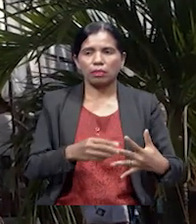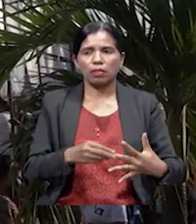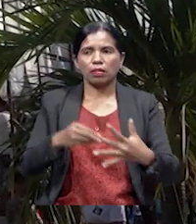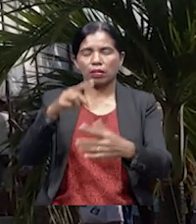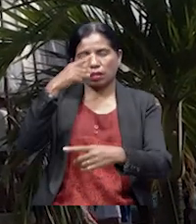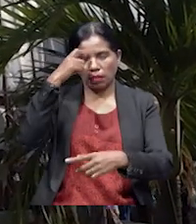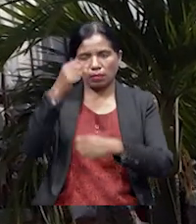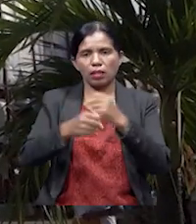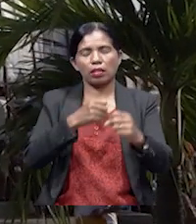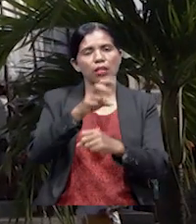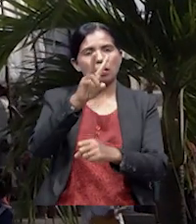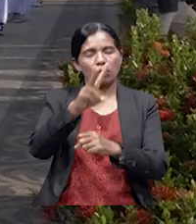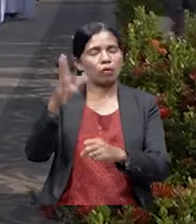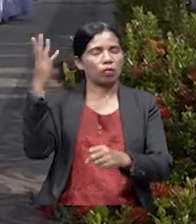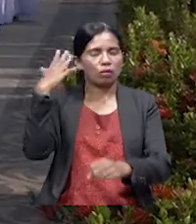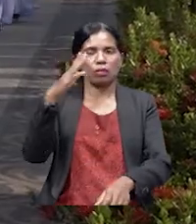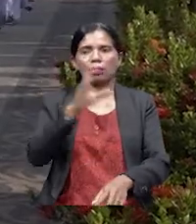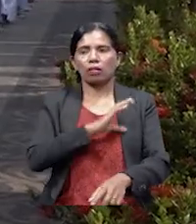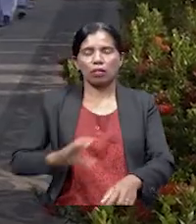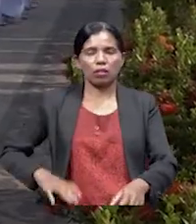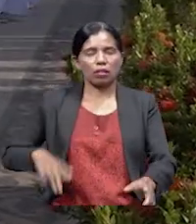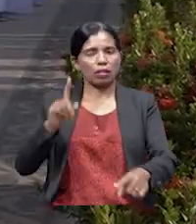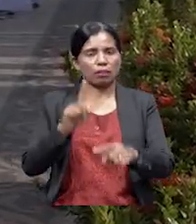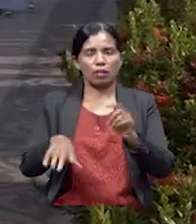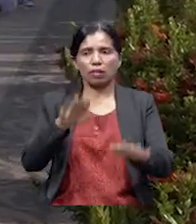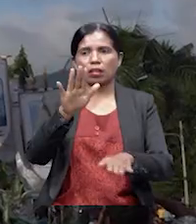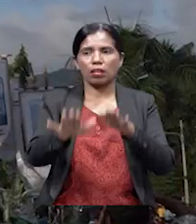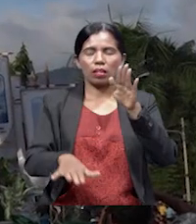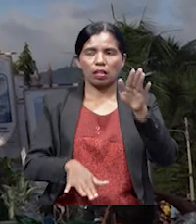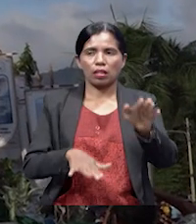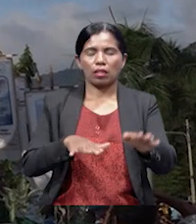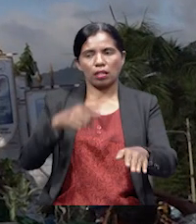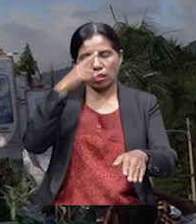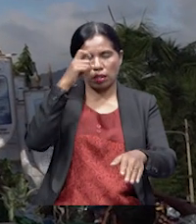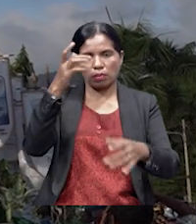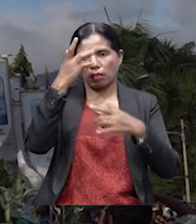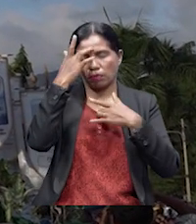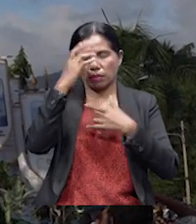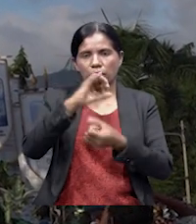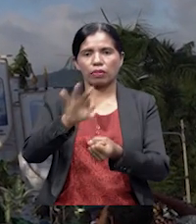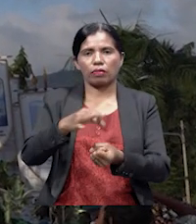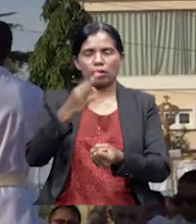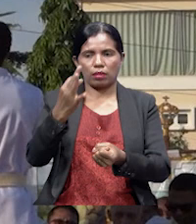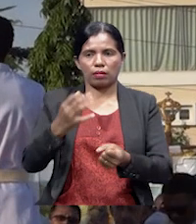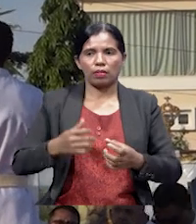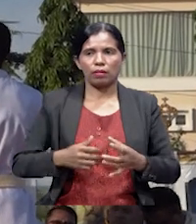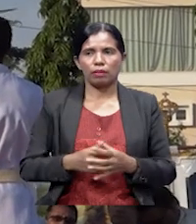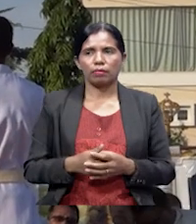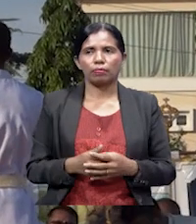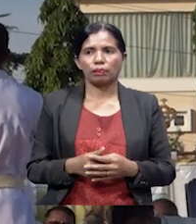tinang Rua Liuba, Sarani Sira la consegue realiza prosesão ne tamba pandemia COVID-19.